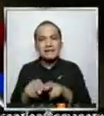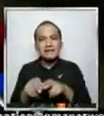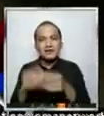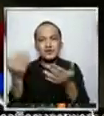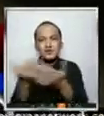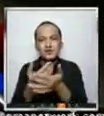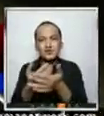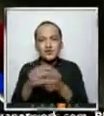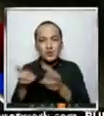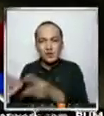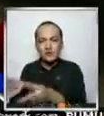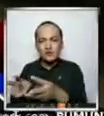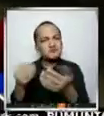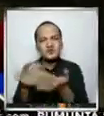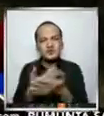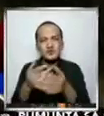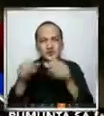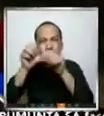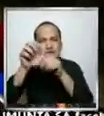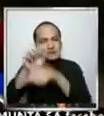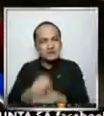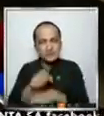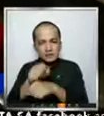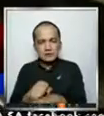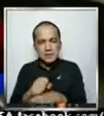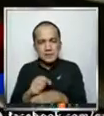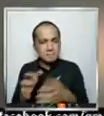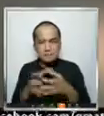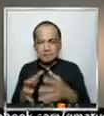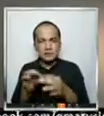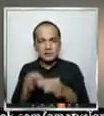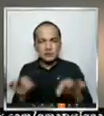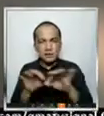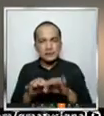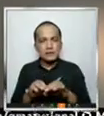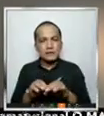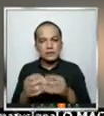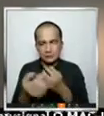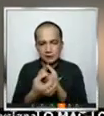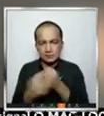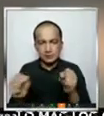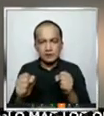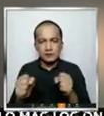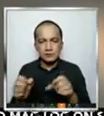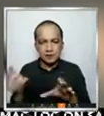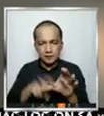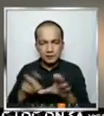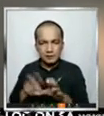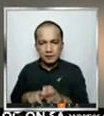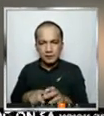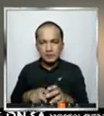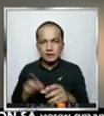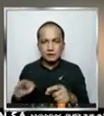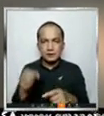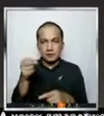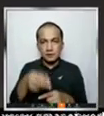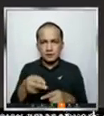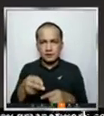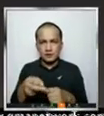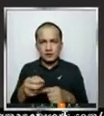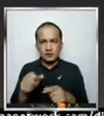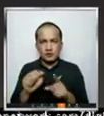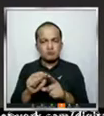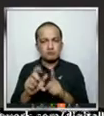on health at saka safety ng ating mga pasahero. Naglagay na rin sila ng markings para sa social distancing mula sa